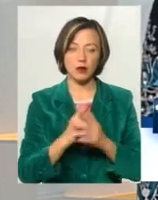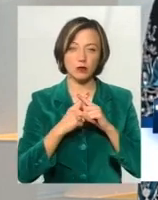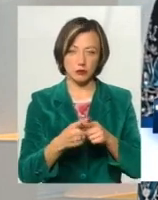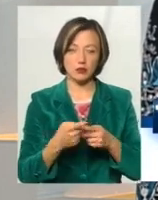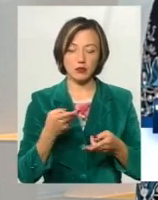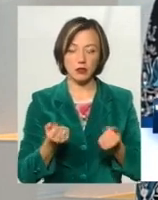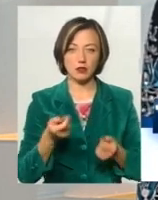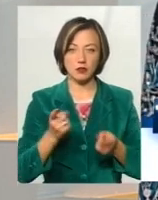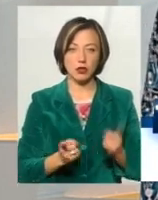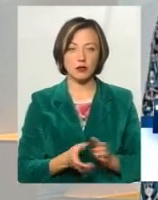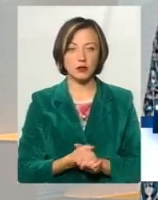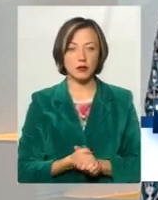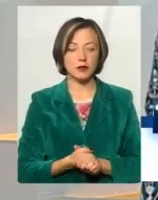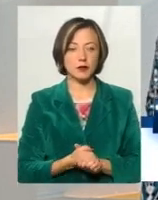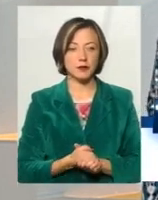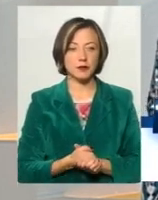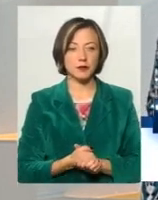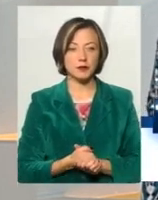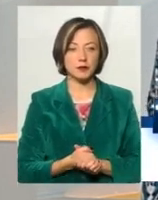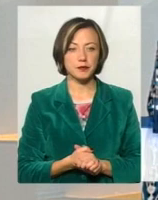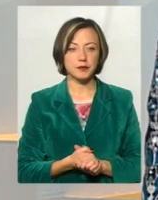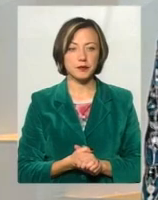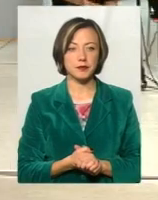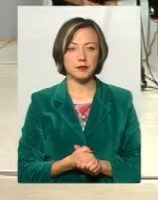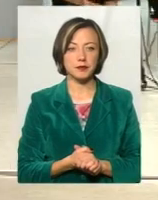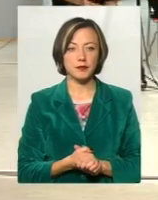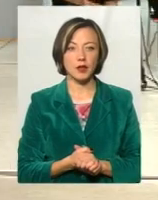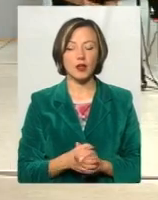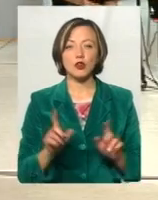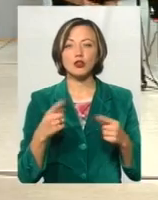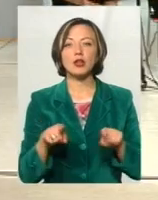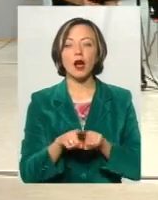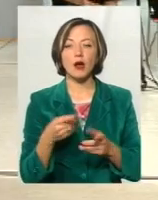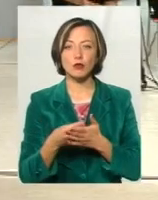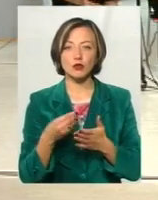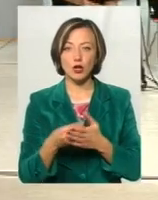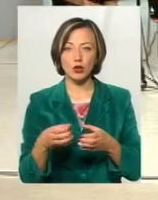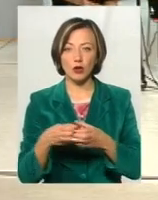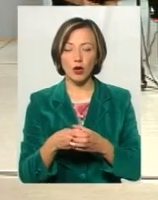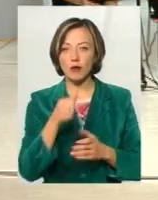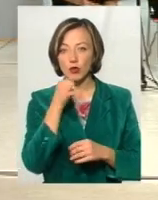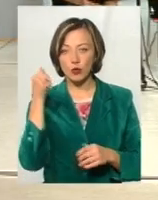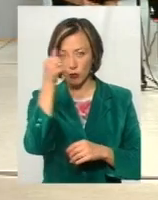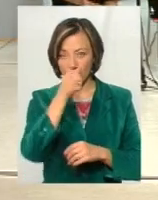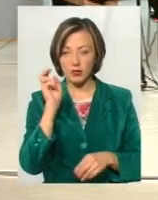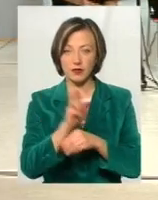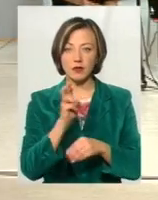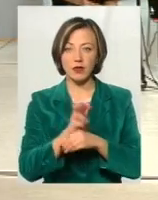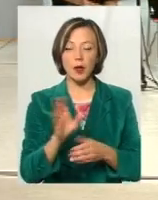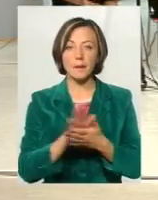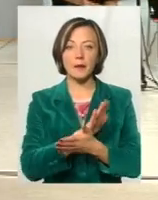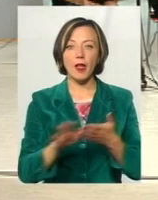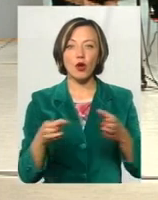зустріч, звичайно, так. Можна там коментар, що таке бюджетна група продовженого дня? У мене діти в минулому році відвідували бюджетну